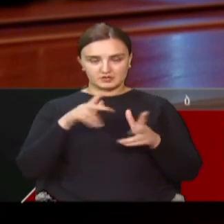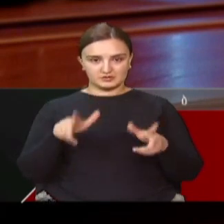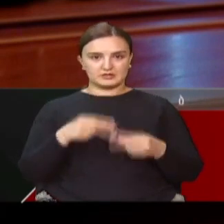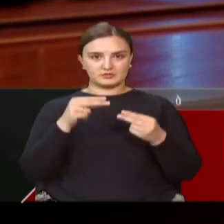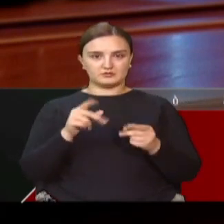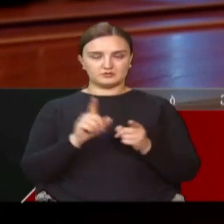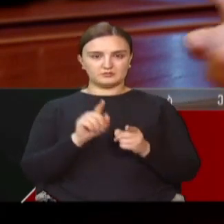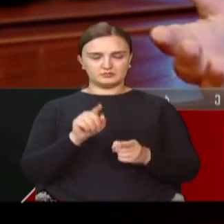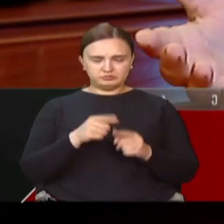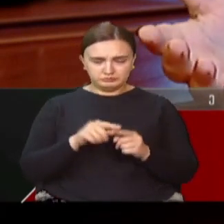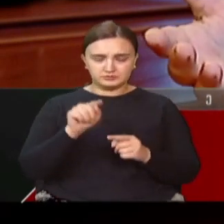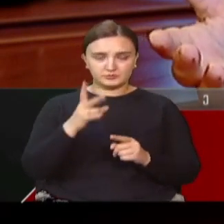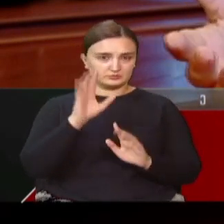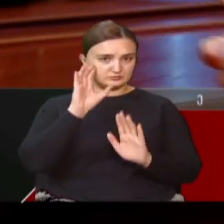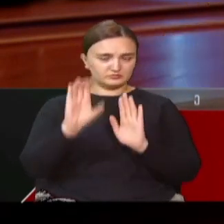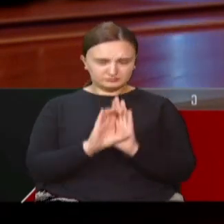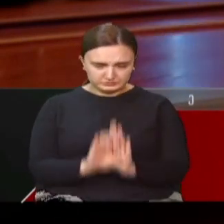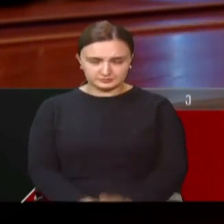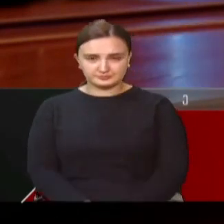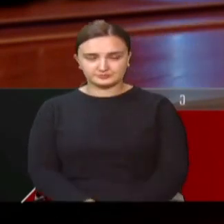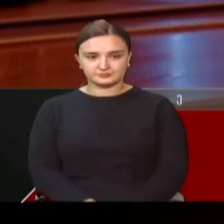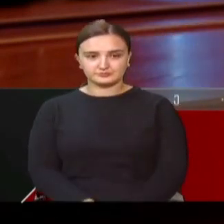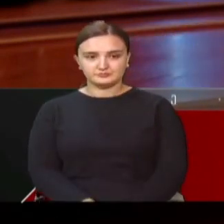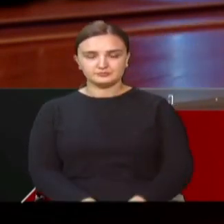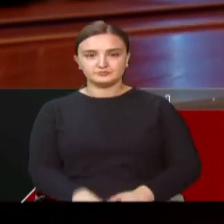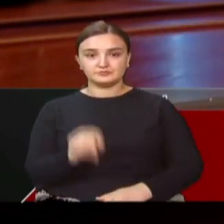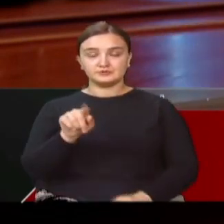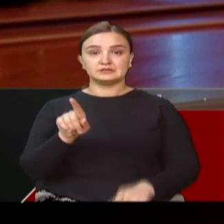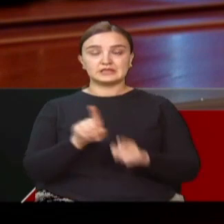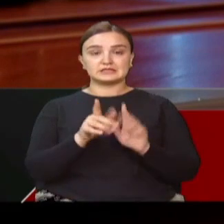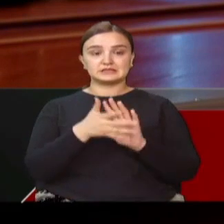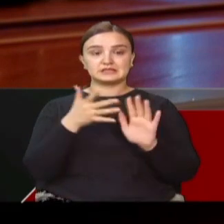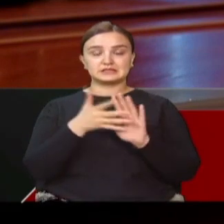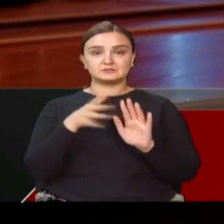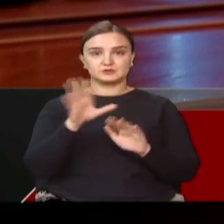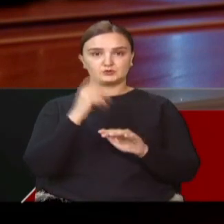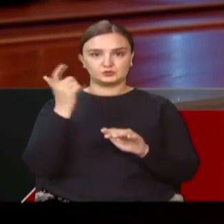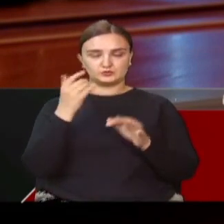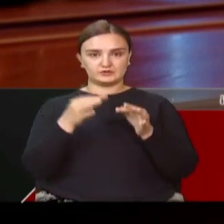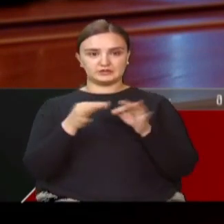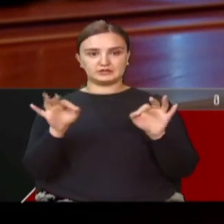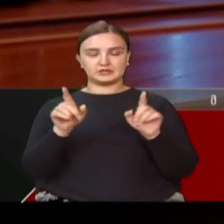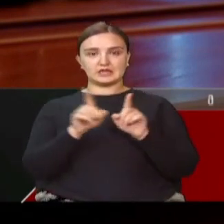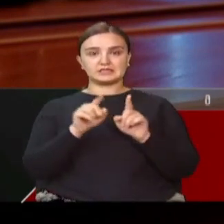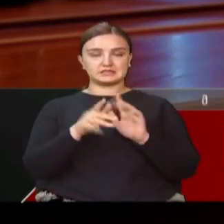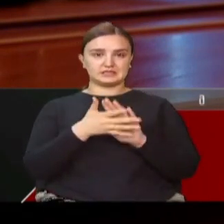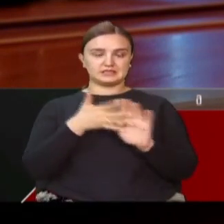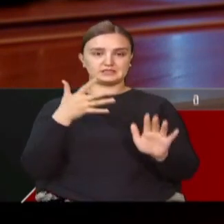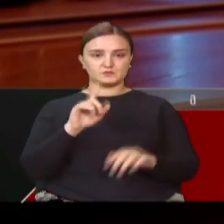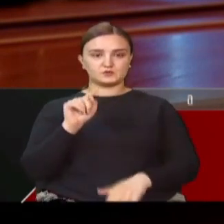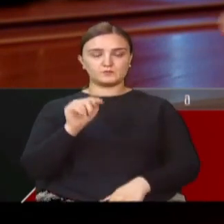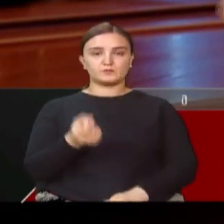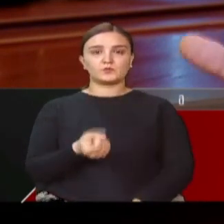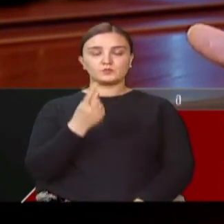არქიპო, ცეთური და იმას უნდა დაუჯეროთო. ეს არის ესე ესმით ამათ სუვერენიტეტი, ესე ესმის სამადაშვილს. Ro